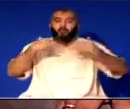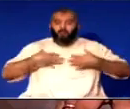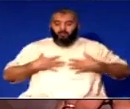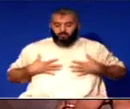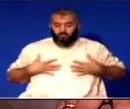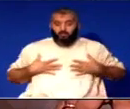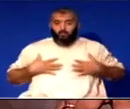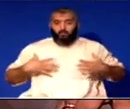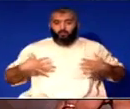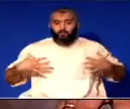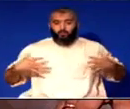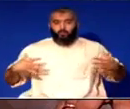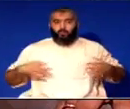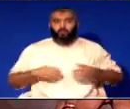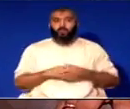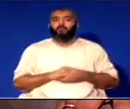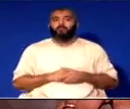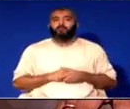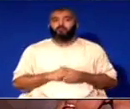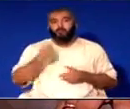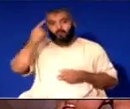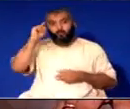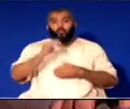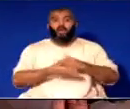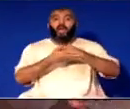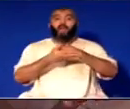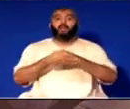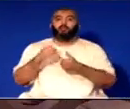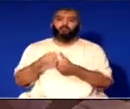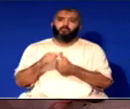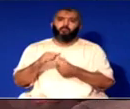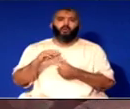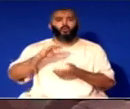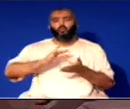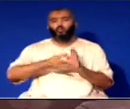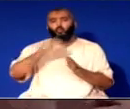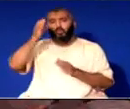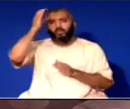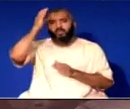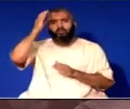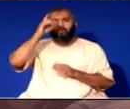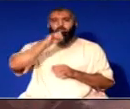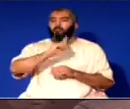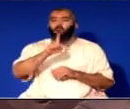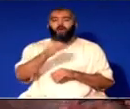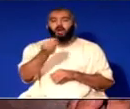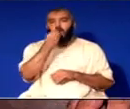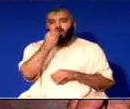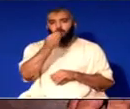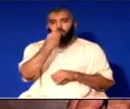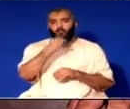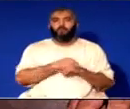مباشرة إلى القصبات الهوائية، هذه متفقين عليها العلماء لأنها لا تفطر. الآن الفتاوى